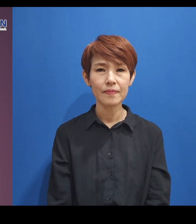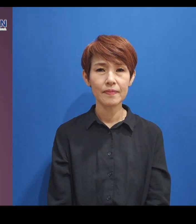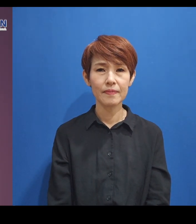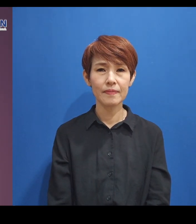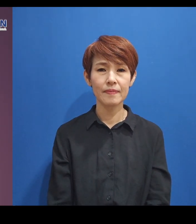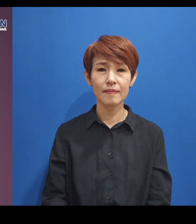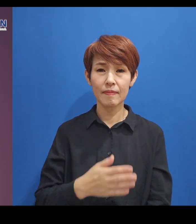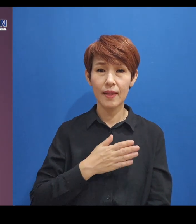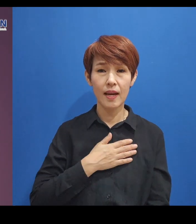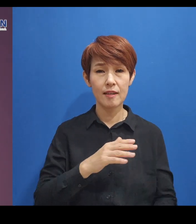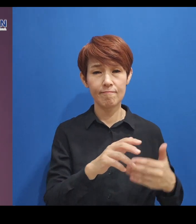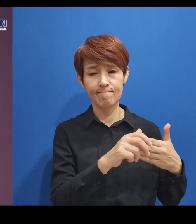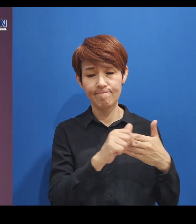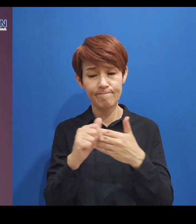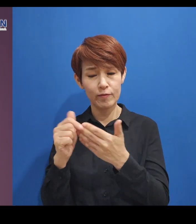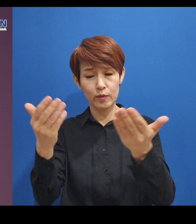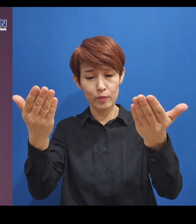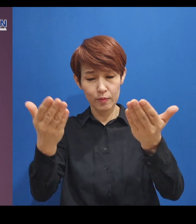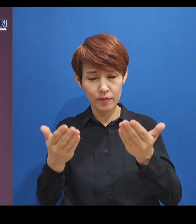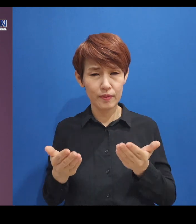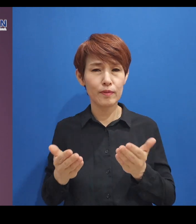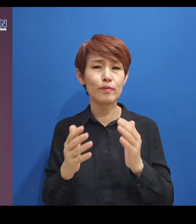나를 이렇게 이끌고 가고 계신 분,